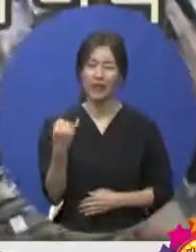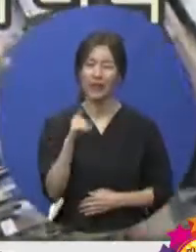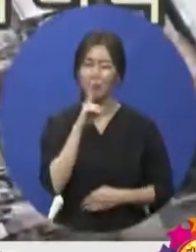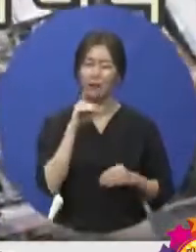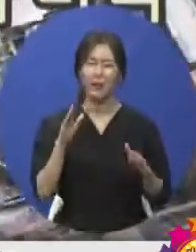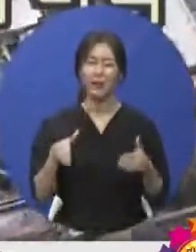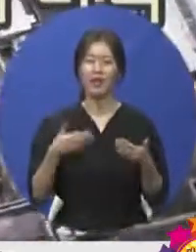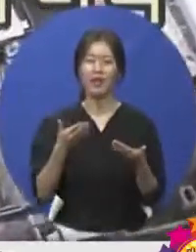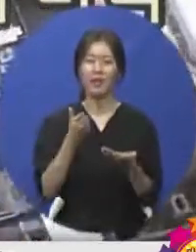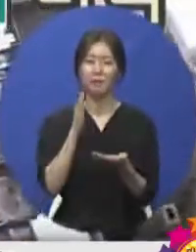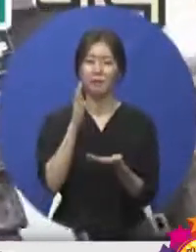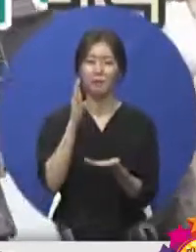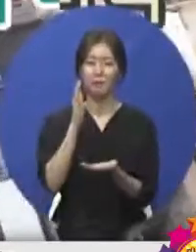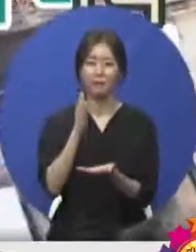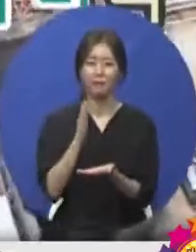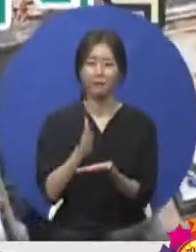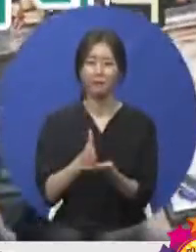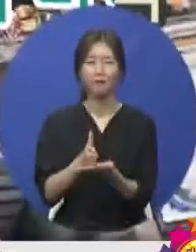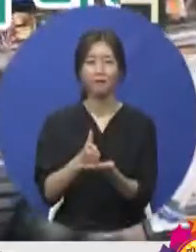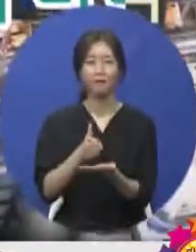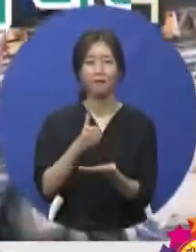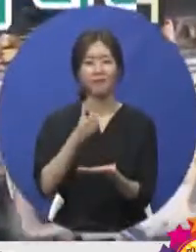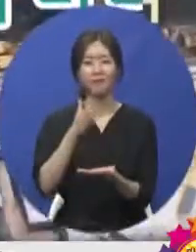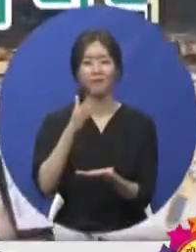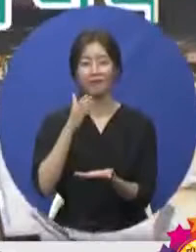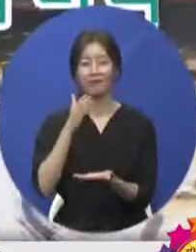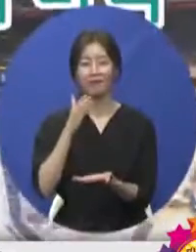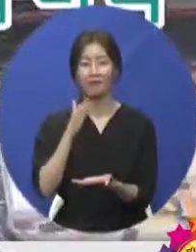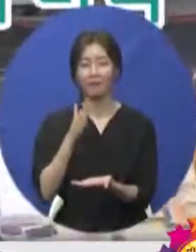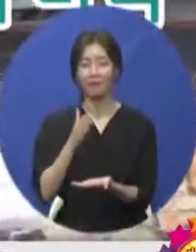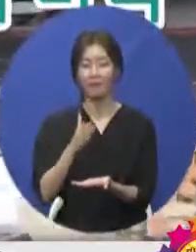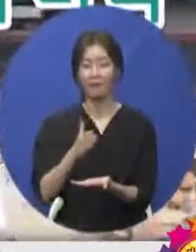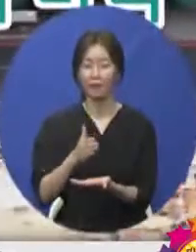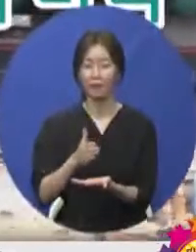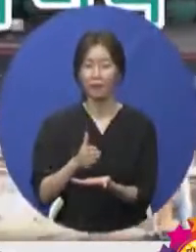여자야 말하지 마라